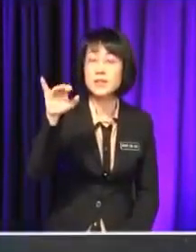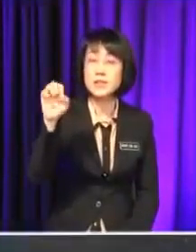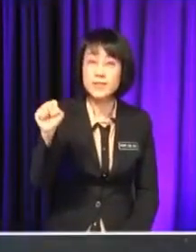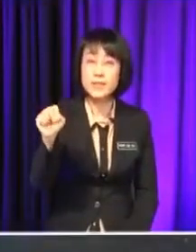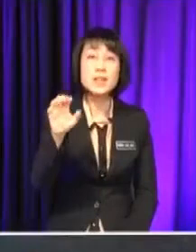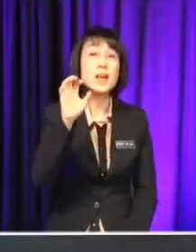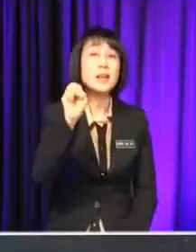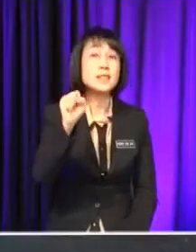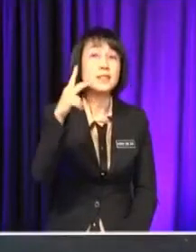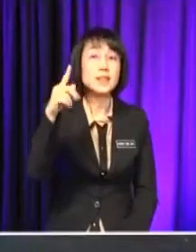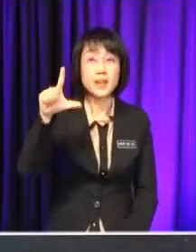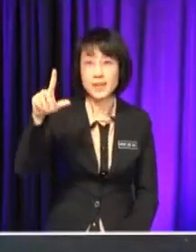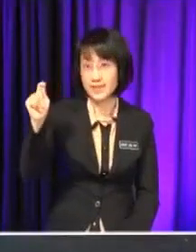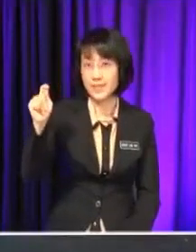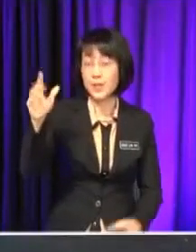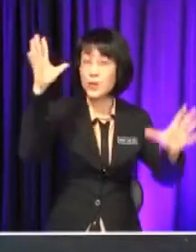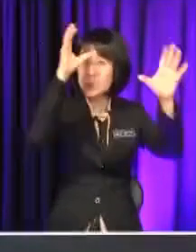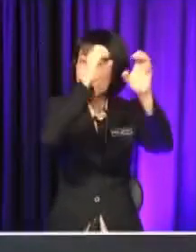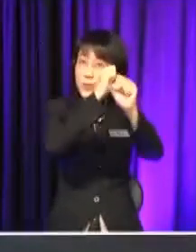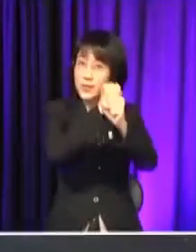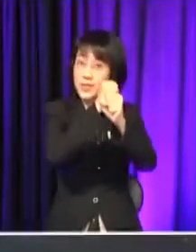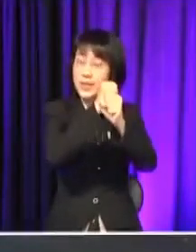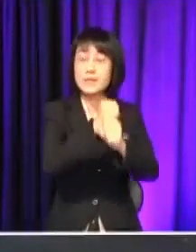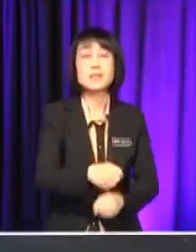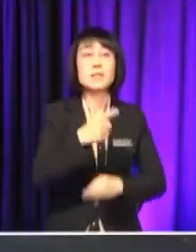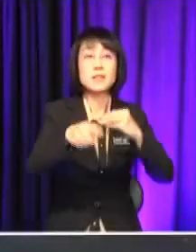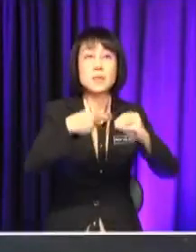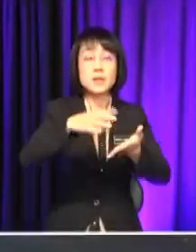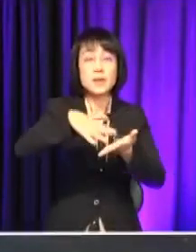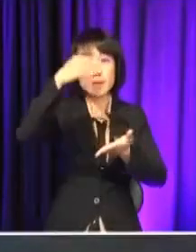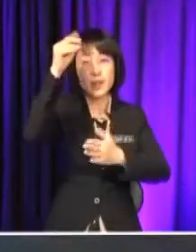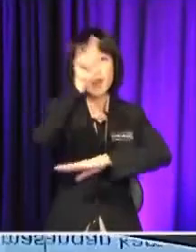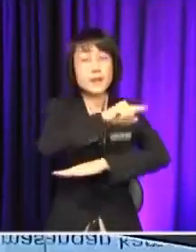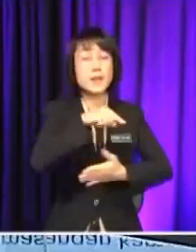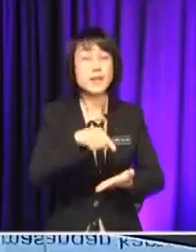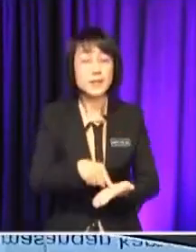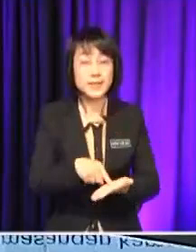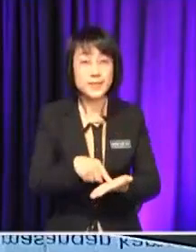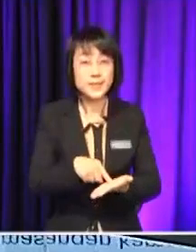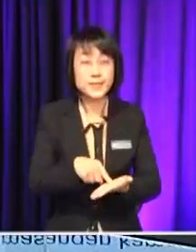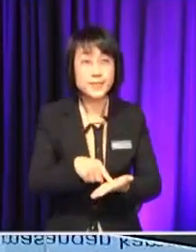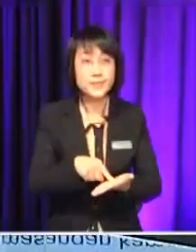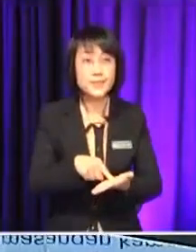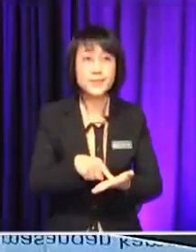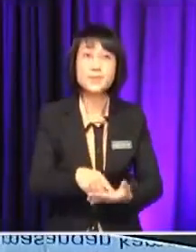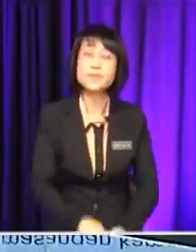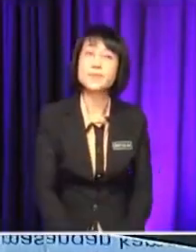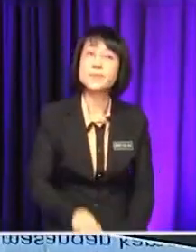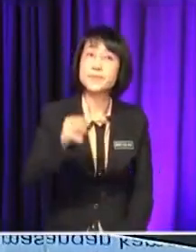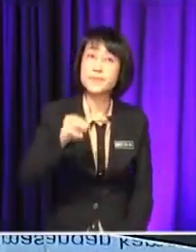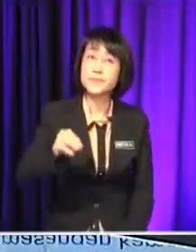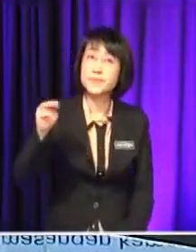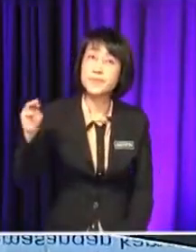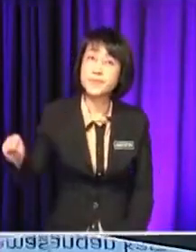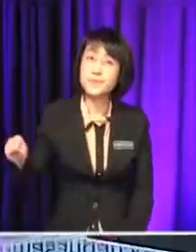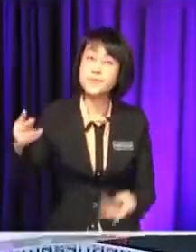Terus sedikit rumusan tentang pembelajaran kita pada hari ini Cikgu nah sedikit rumusan untuk pelajaran kita hari ini murid-murid